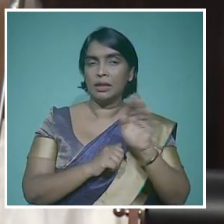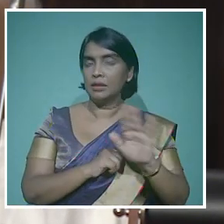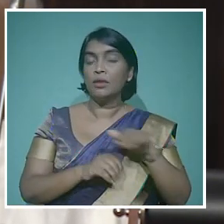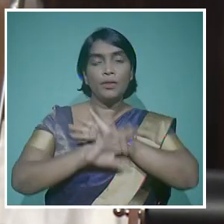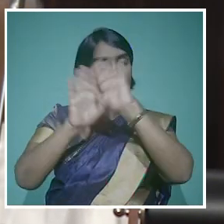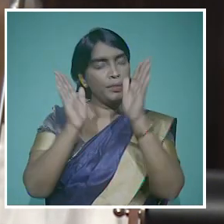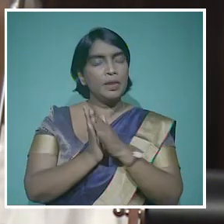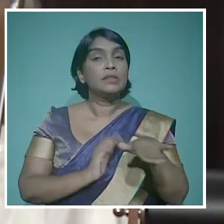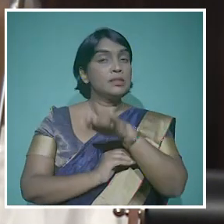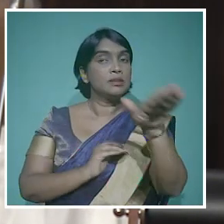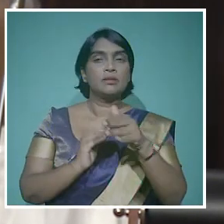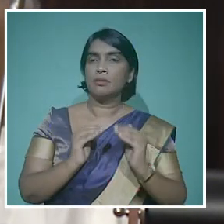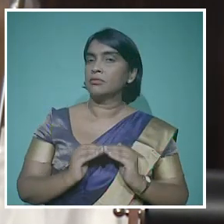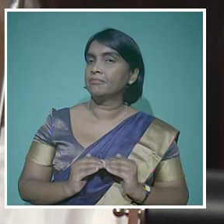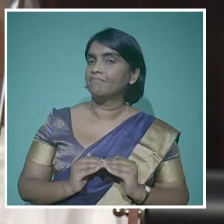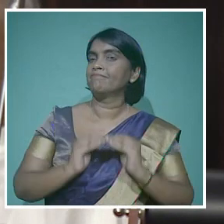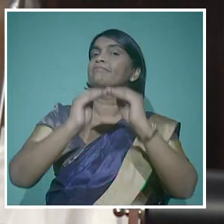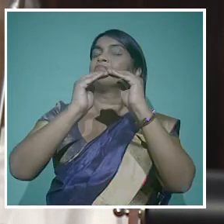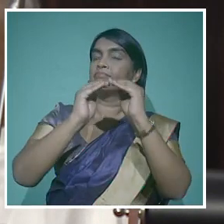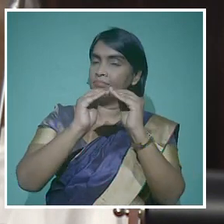සමස්ත සමාජය ඉහළට ඔසවා